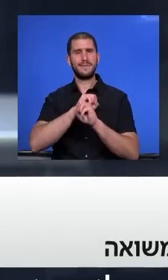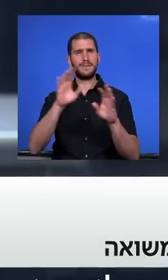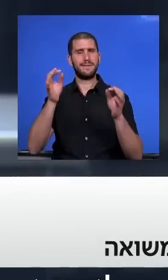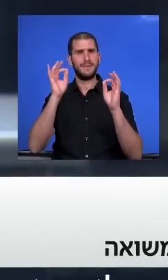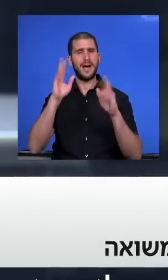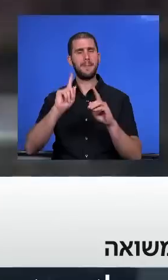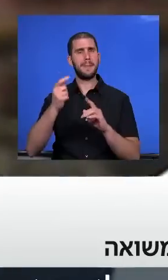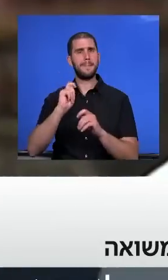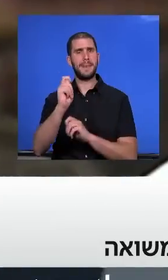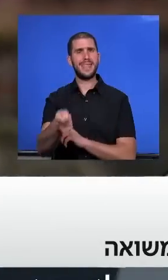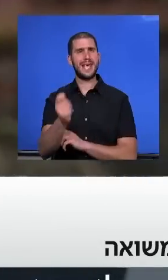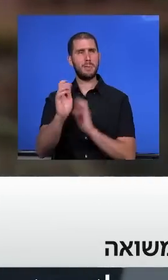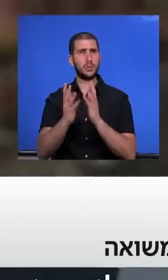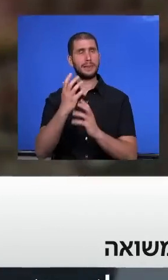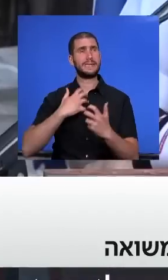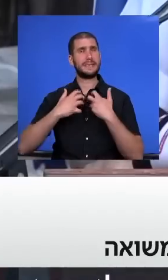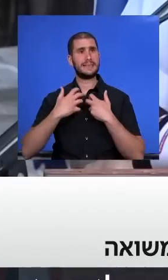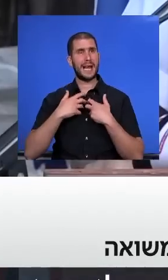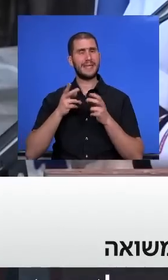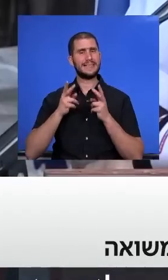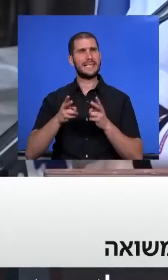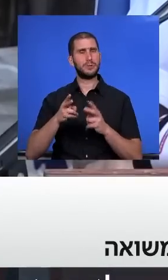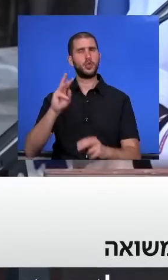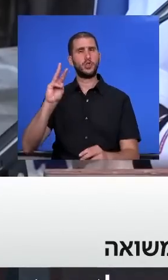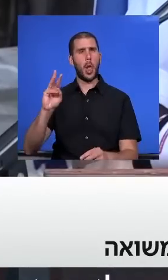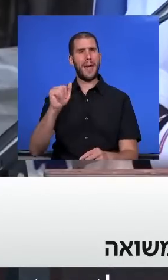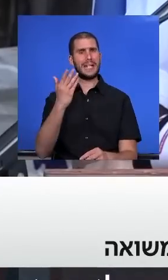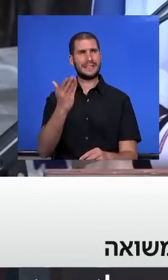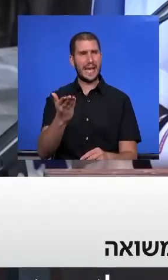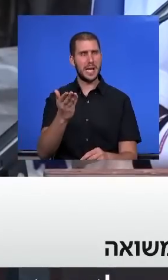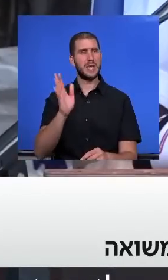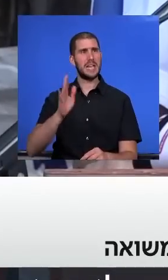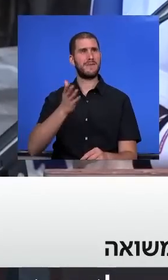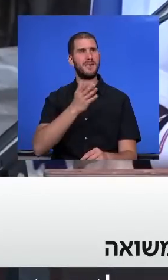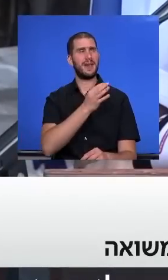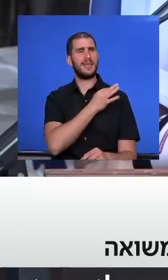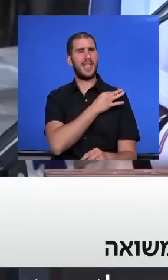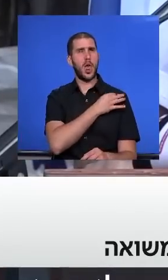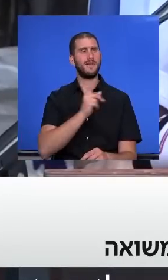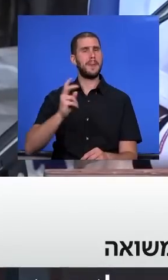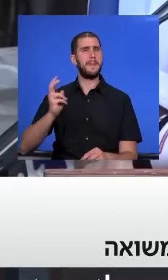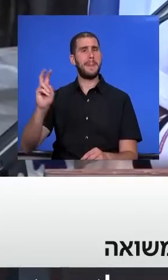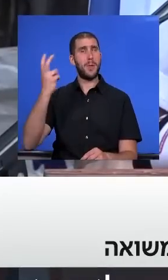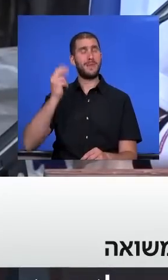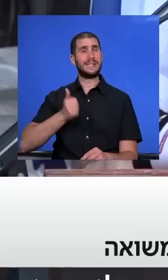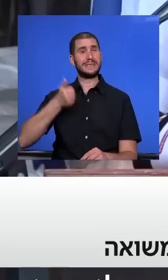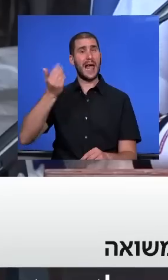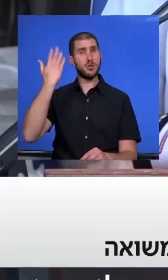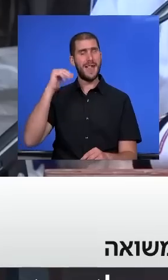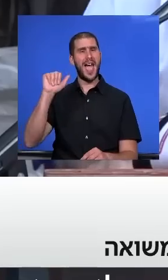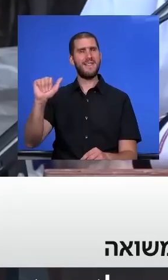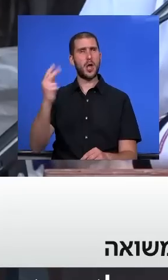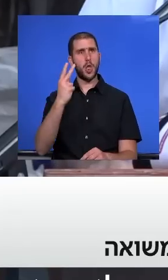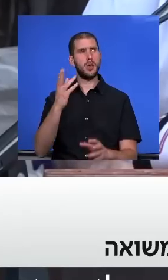מדליקי המשואות, בהם השחקן והסטנדאפיסט שלום אסייג ותת אלוף במילואים והשר לשעבר אביגדור קהלני, זוכי